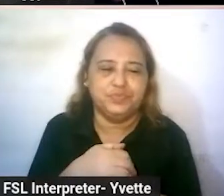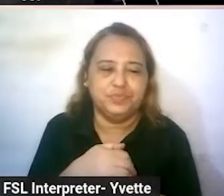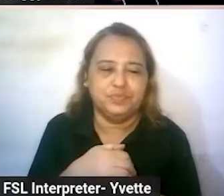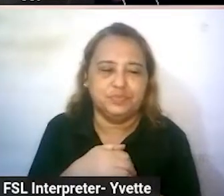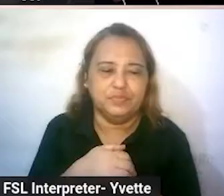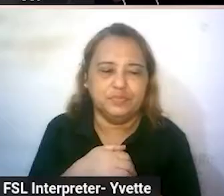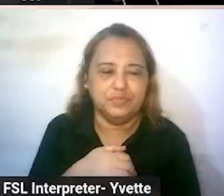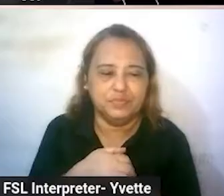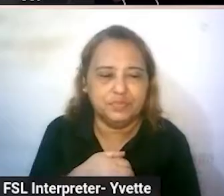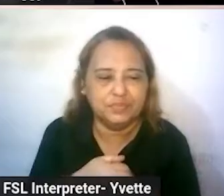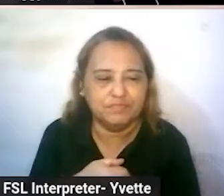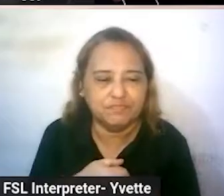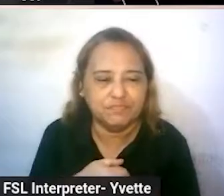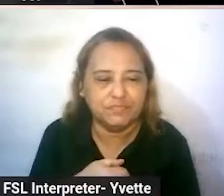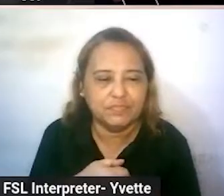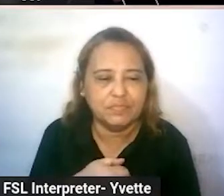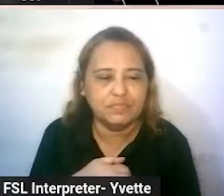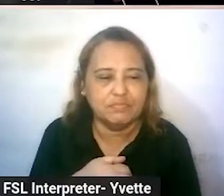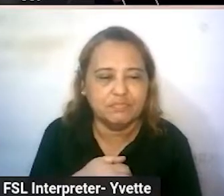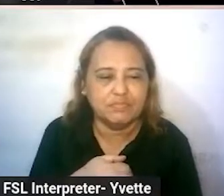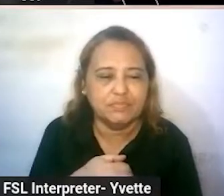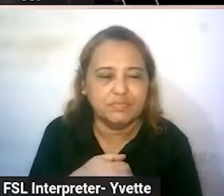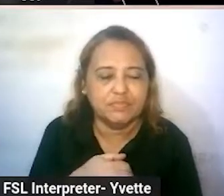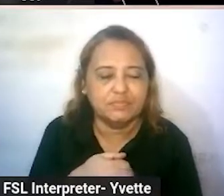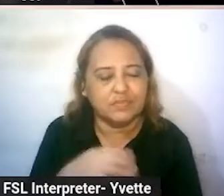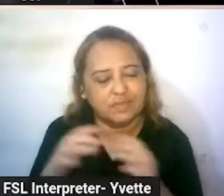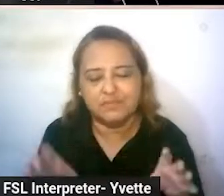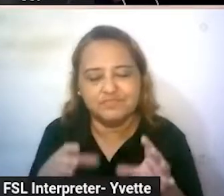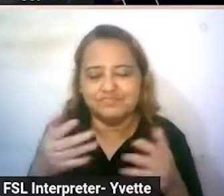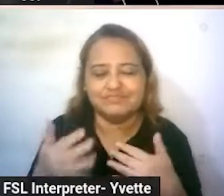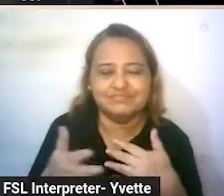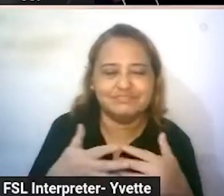mo, kung may gusto kang gawin, pero,